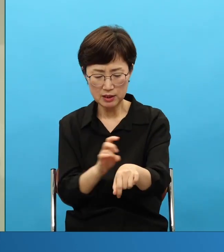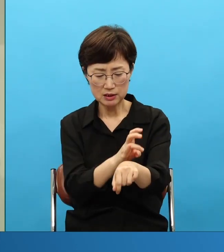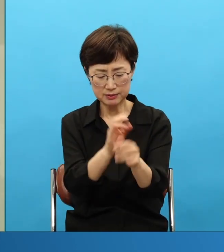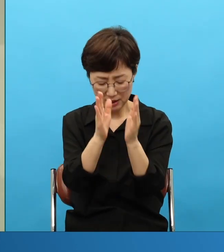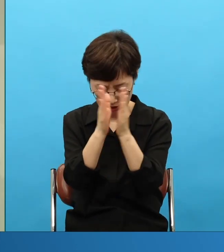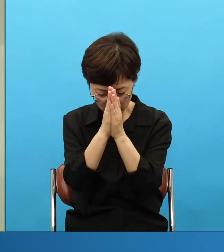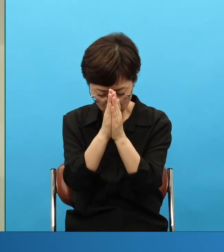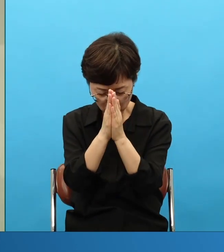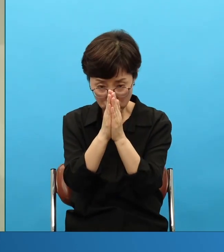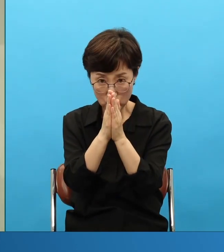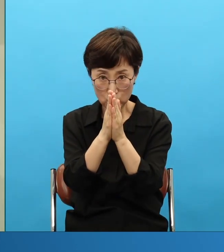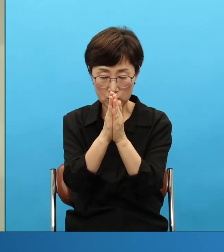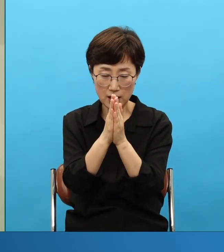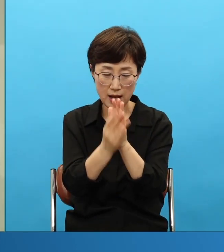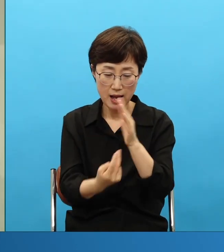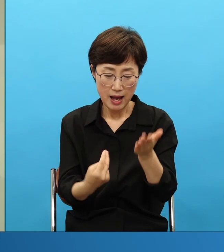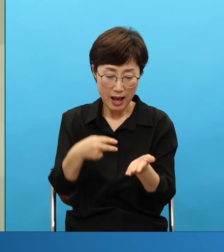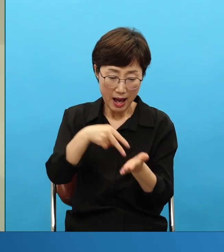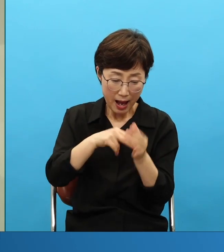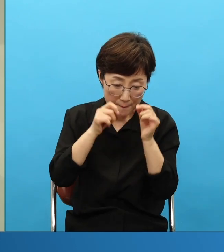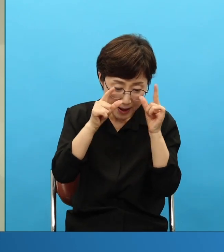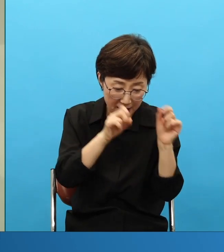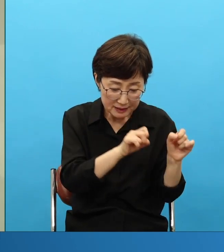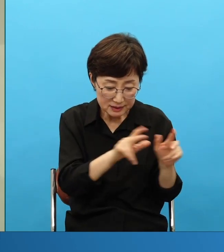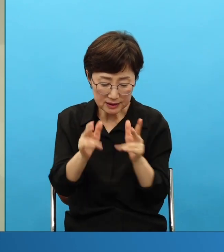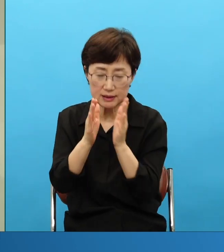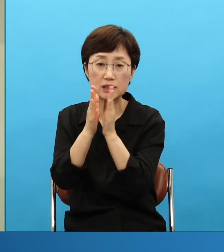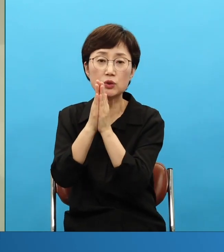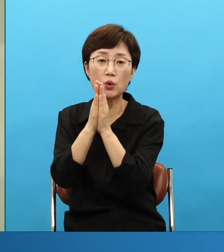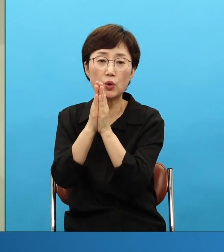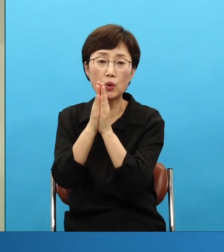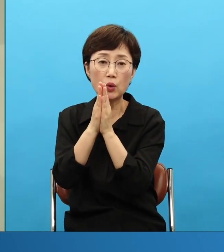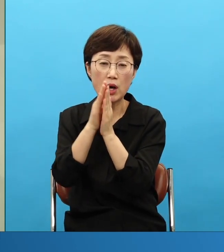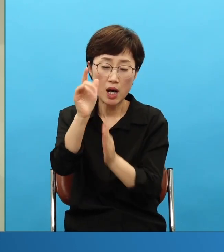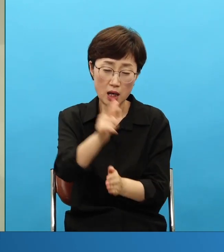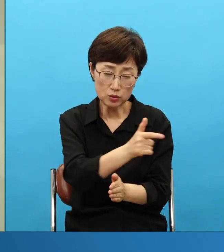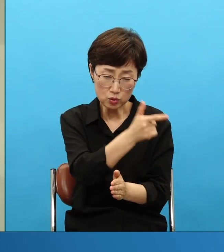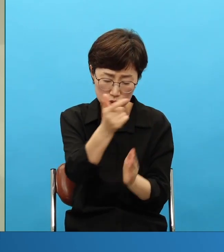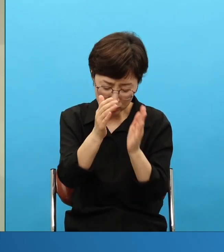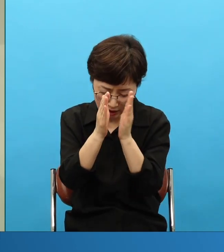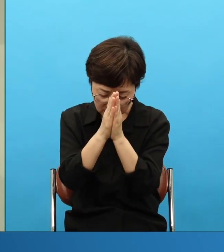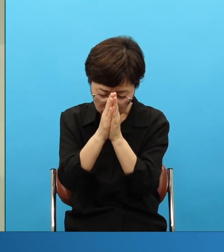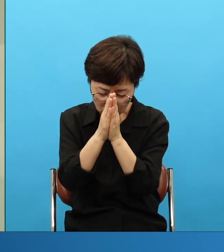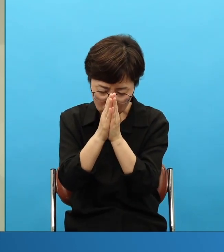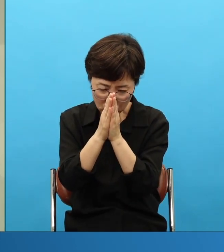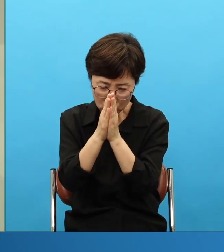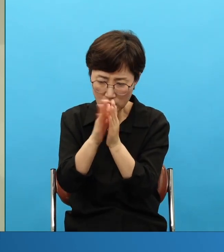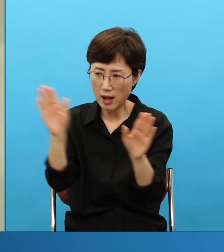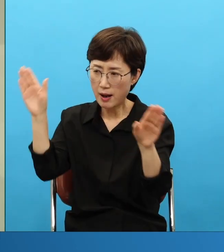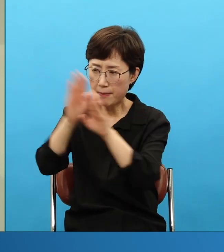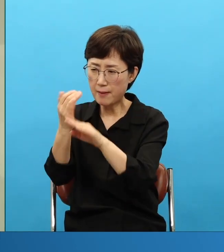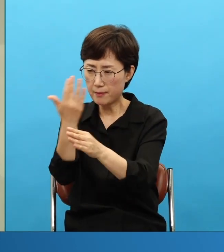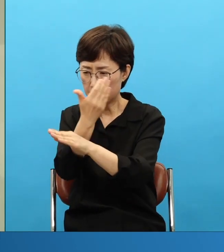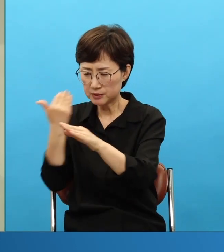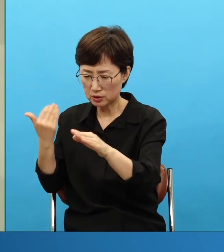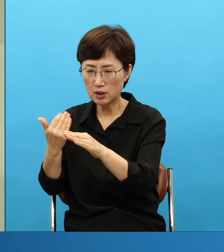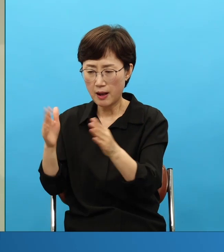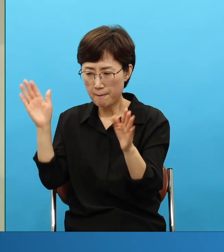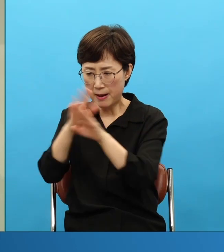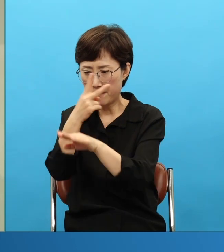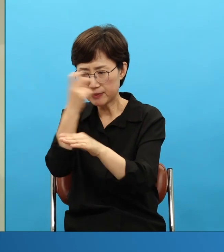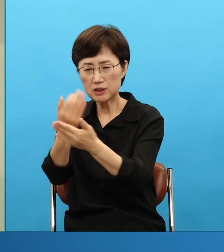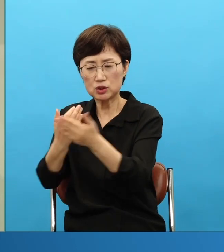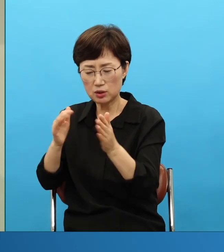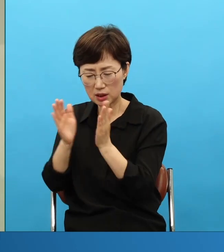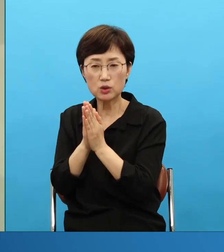하시고 잠자기 전에 하고 And 뭔 24 일 생기면 기도하고요. 24 hours isn't anything else. Pray when you wake up in the morning. Pray before you go to sleep at night. And whenever you face something, just